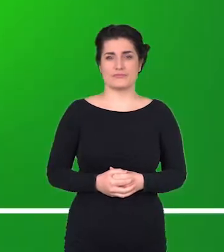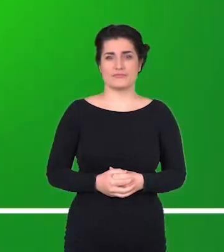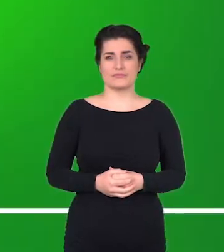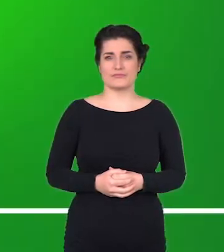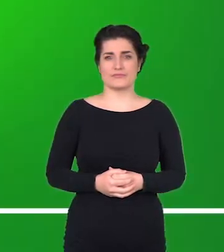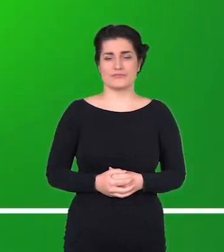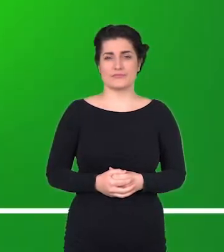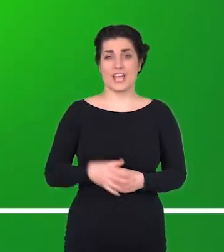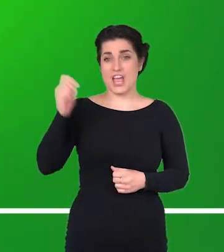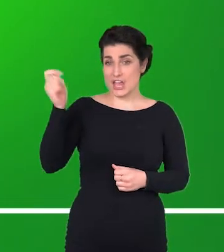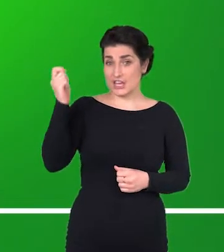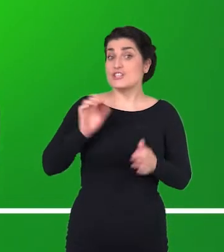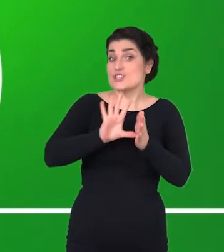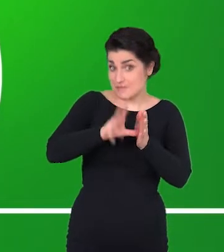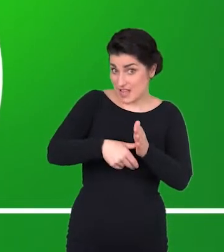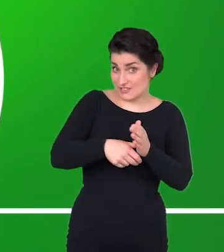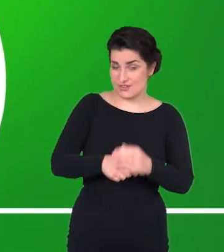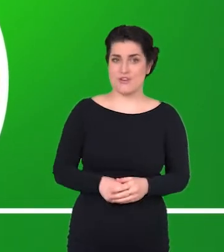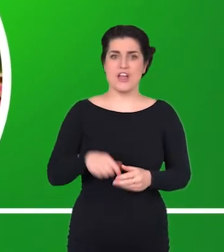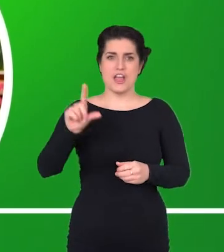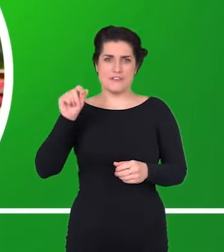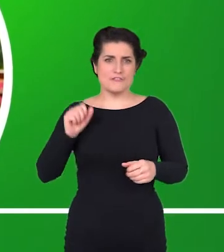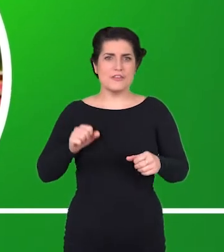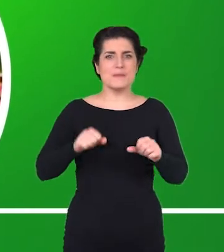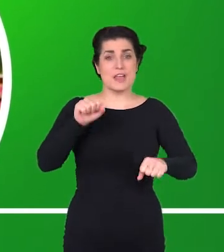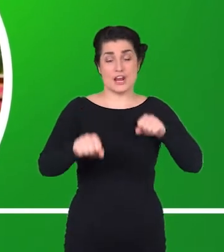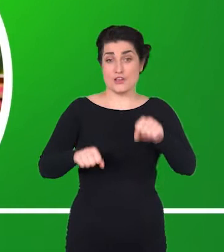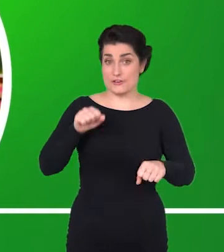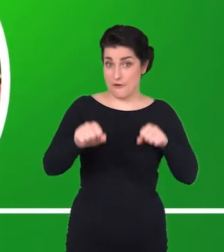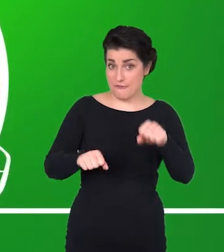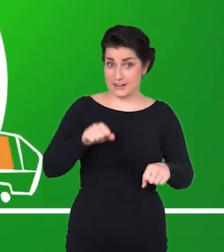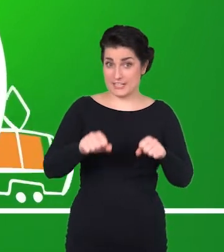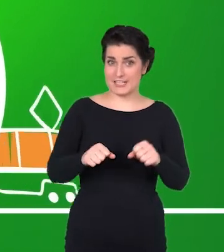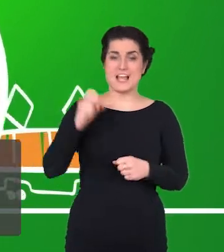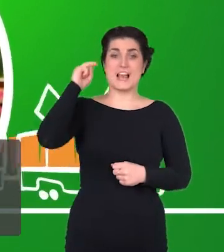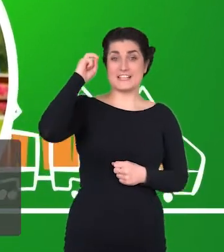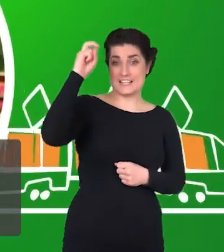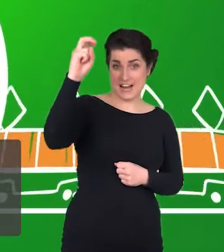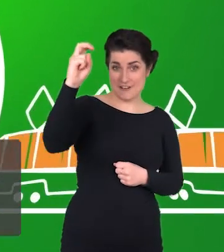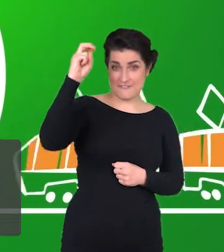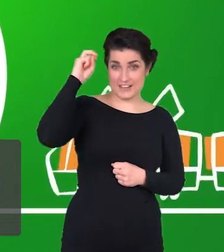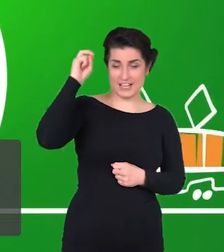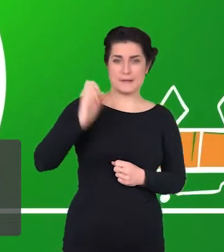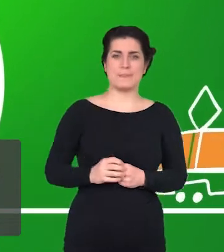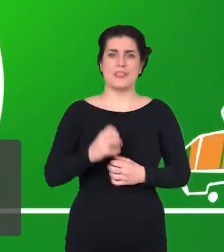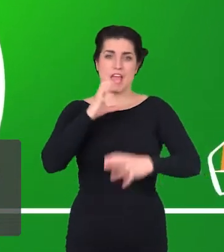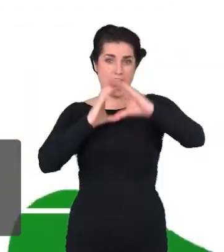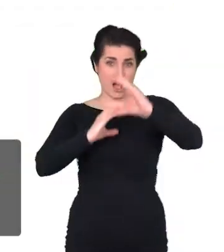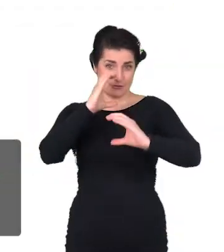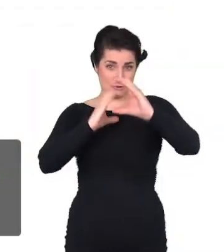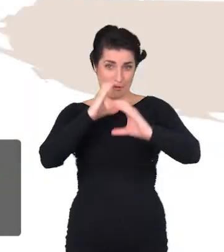osobę. Poruszając się po mieście, korzystaj z udogodnień zrównoważonego transportu, które pomagają